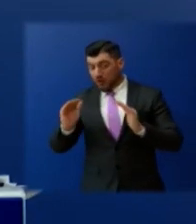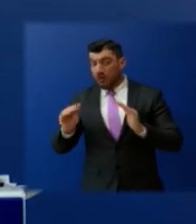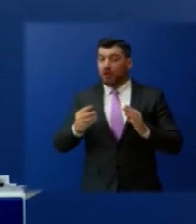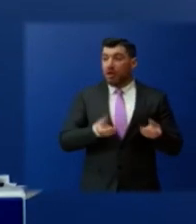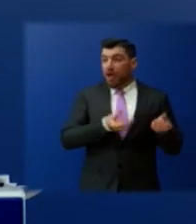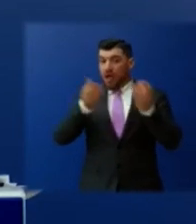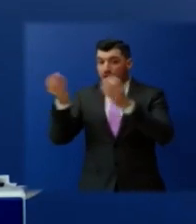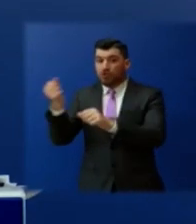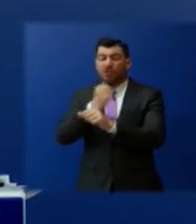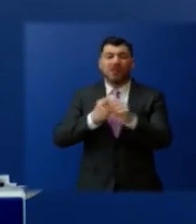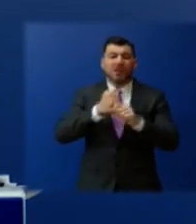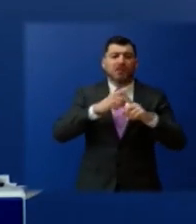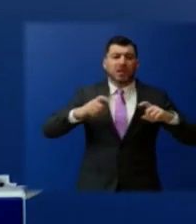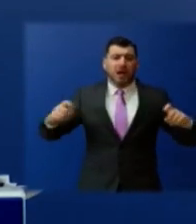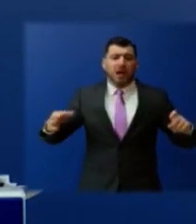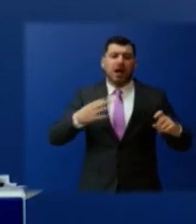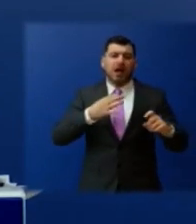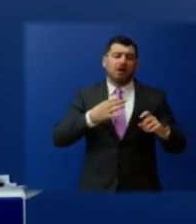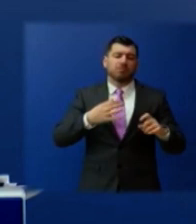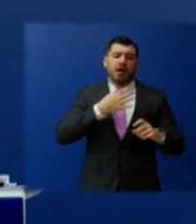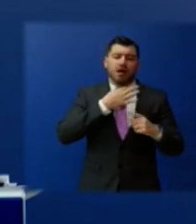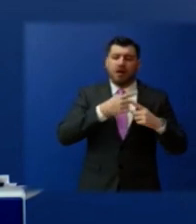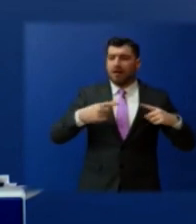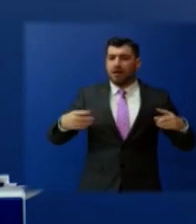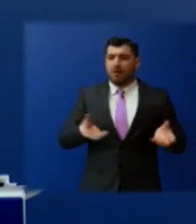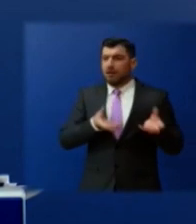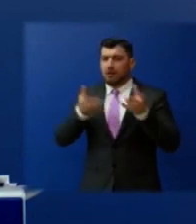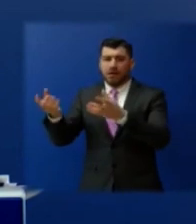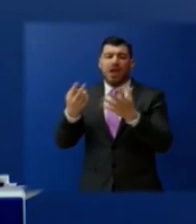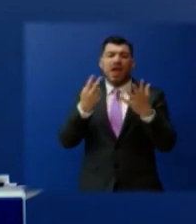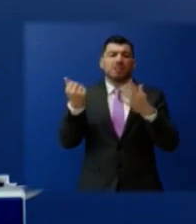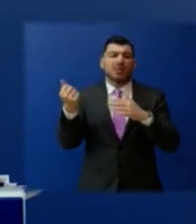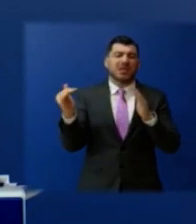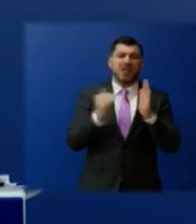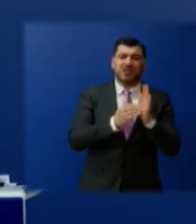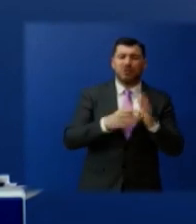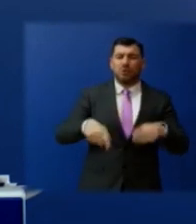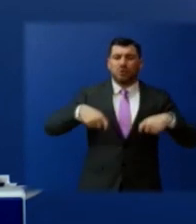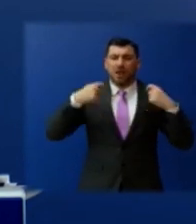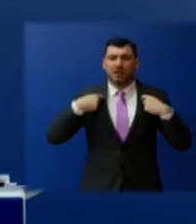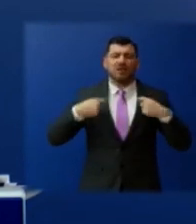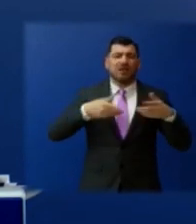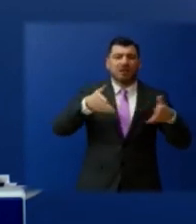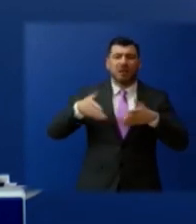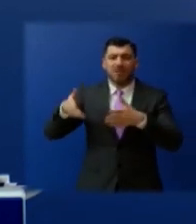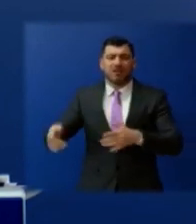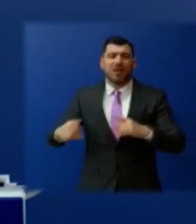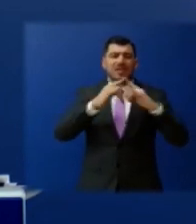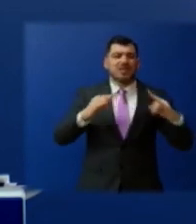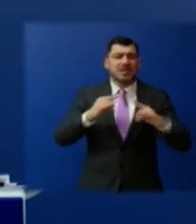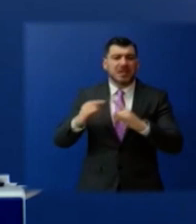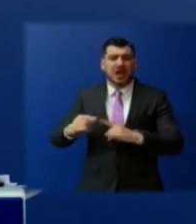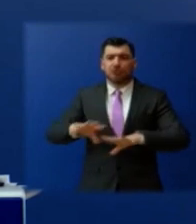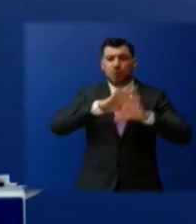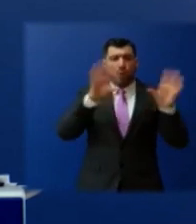υλικό με είδη πρώτης ανάγκης, όπως για παράδειγμα 7.500 κουβέρτες, 1.500 κρεβάτια, 500 σκηνές, οι οποίες μπορούν